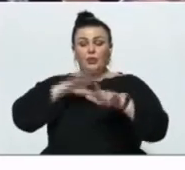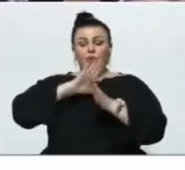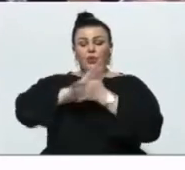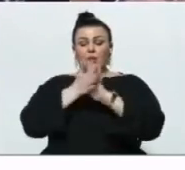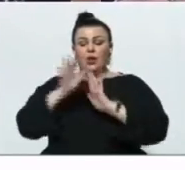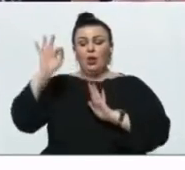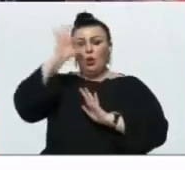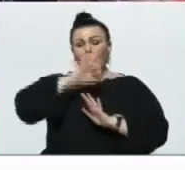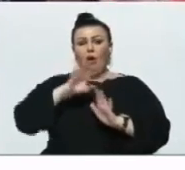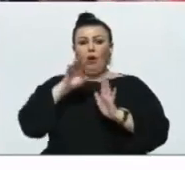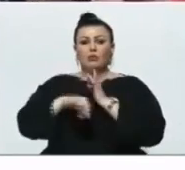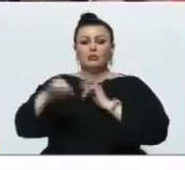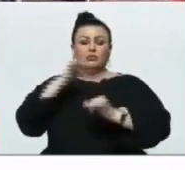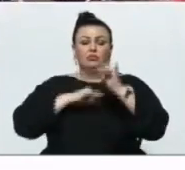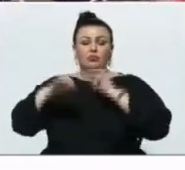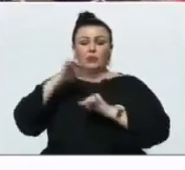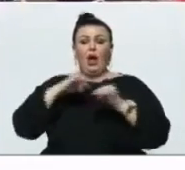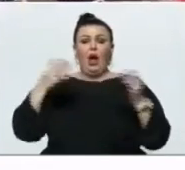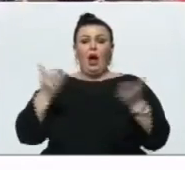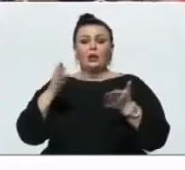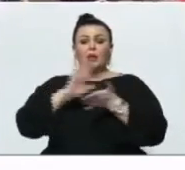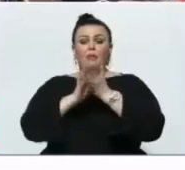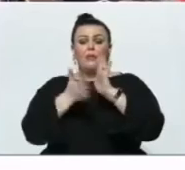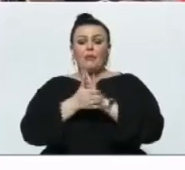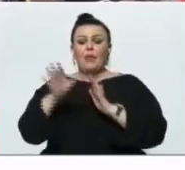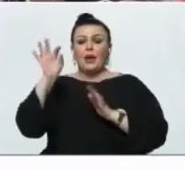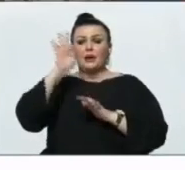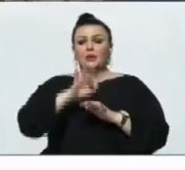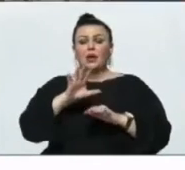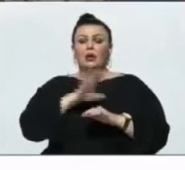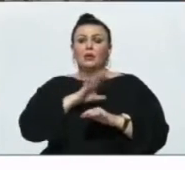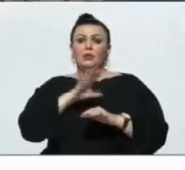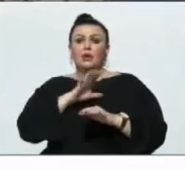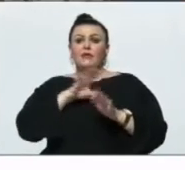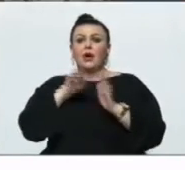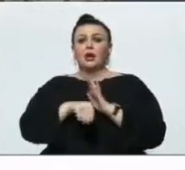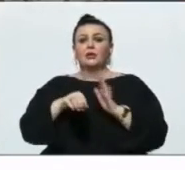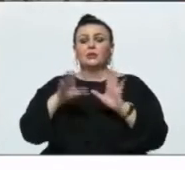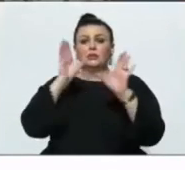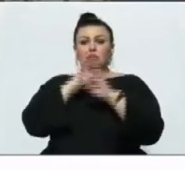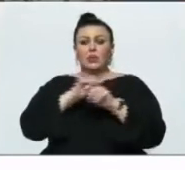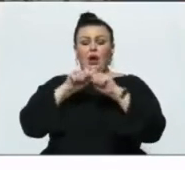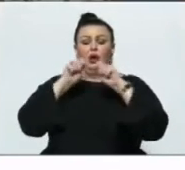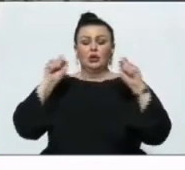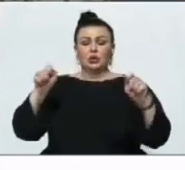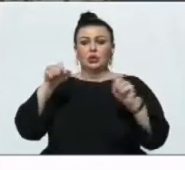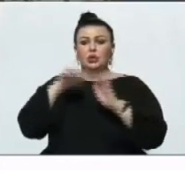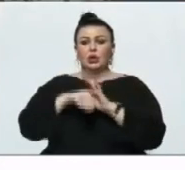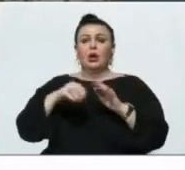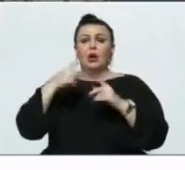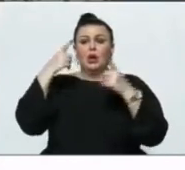məsələlər üzərində dayandıqlarını və hansı məsələlərin prioritet olduğunu açıqladılar. Qeyd edim